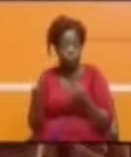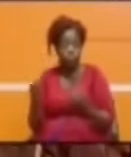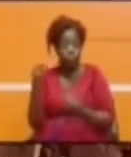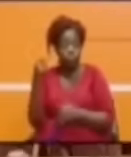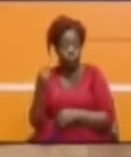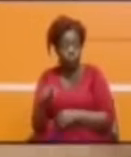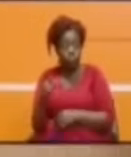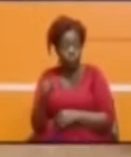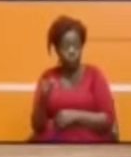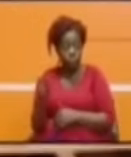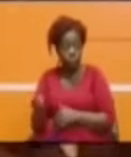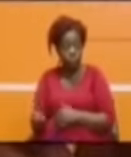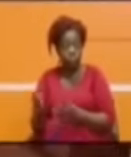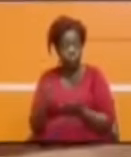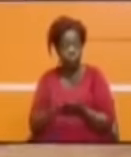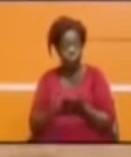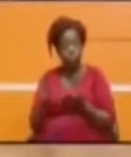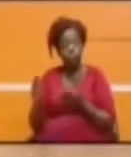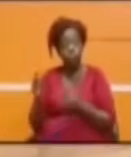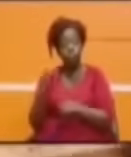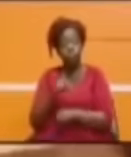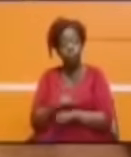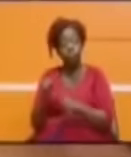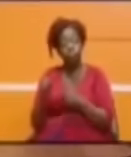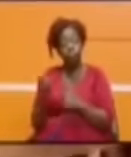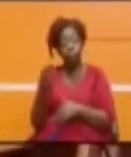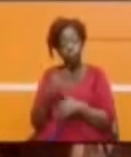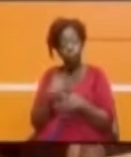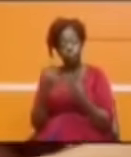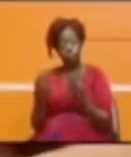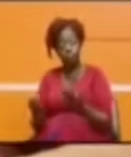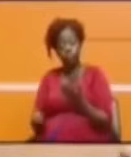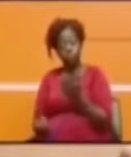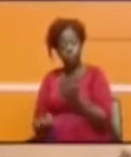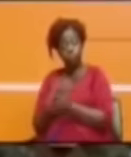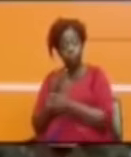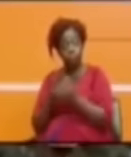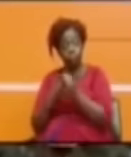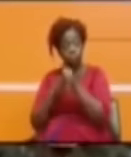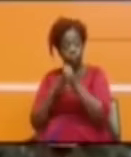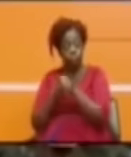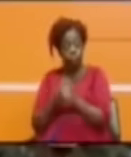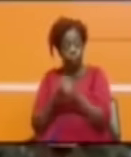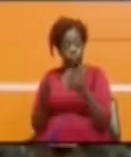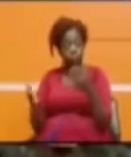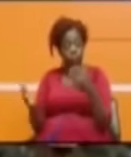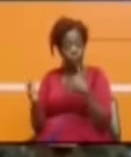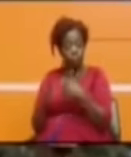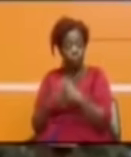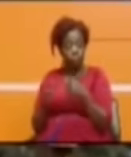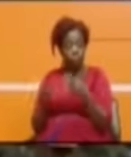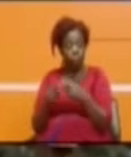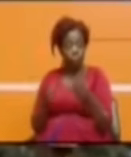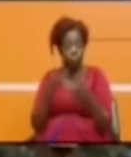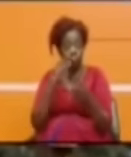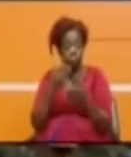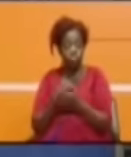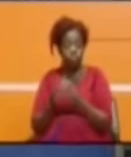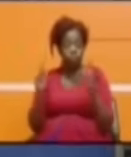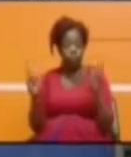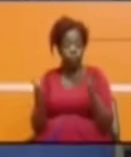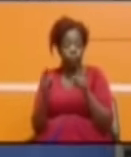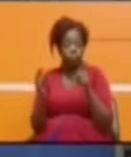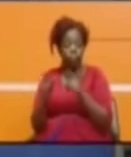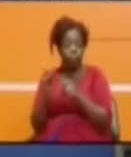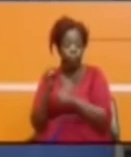n'omutindo Masaka waliwo amasomero agawadde gatatuukiriza bisaanyizo ekiviiriddeko abakulembeze okugaggala nga gano kuliko erya Good Shepherd Primary